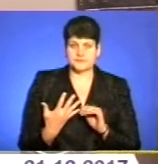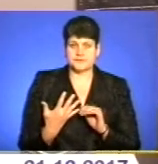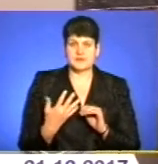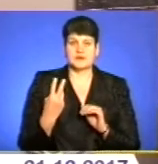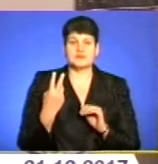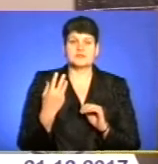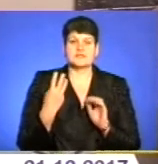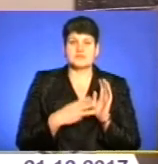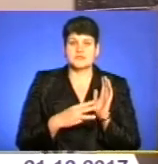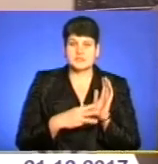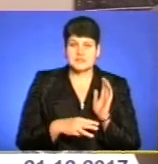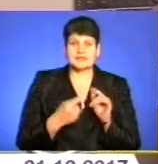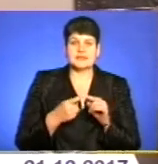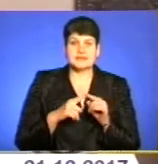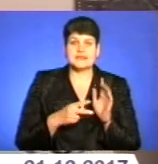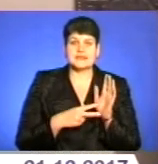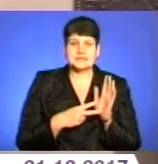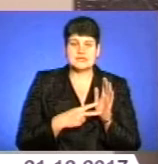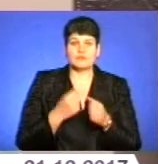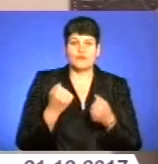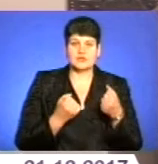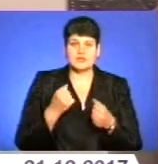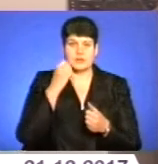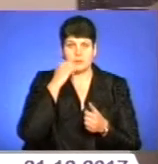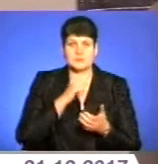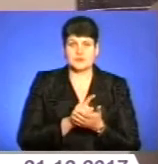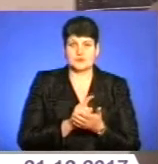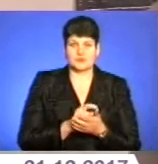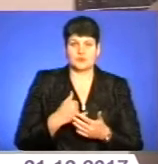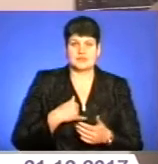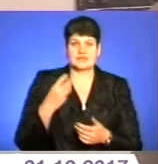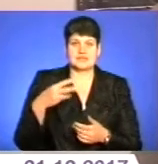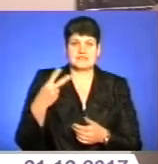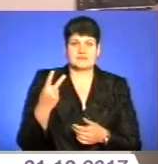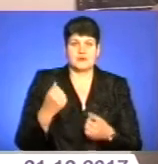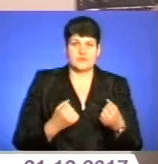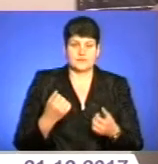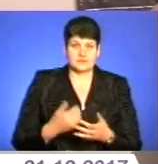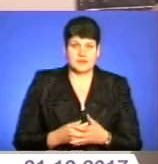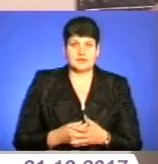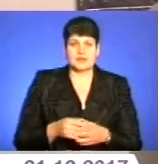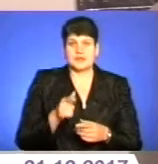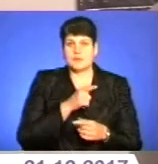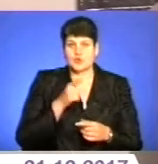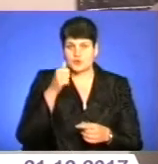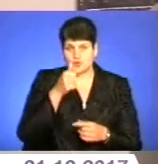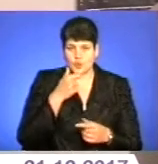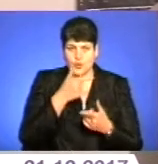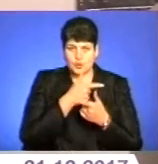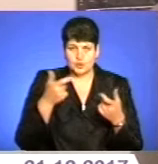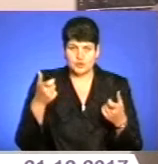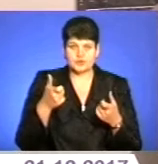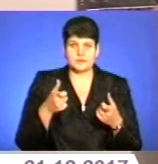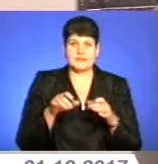87 водіїв пенсійного віку у нас 32 водія. На протязі року ми вже оголошуємо набір на